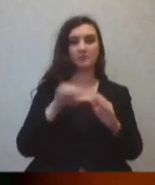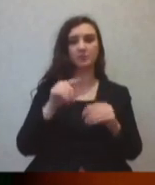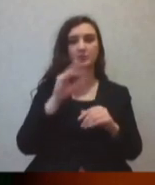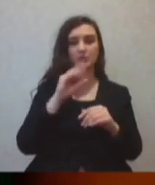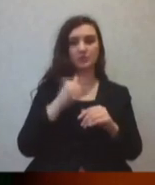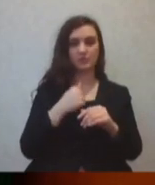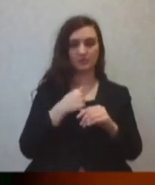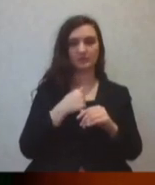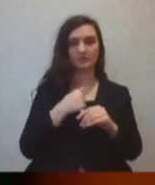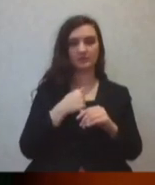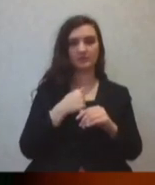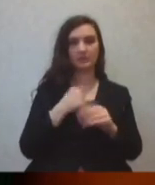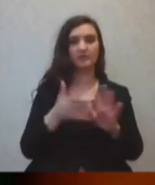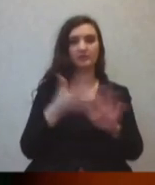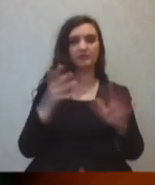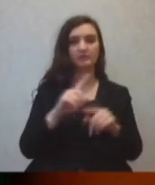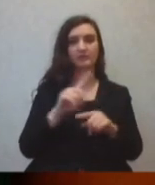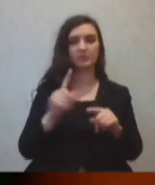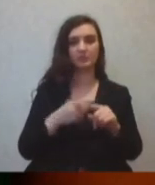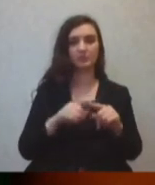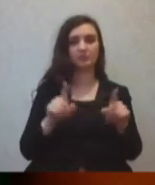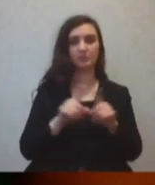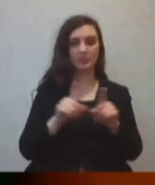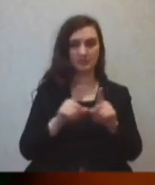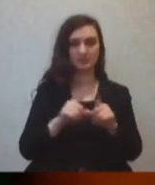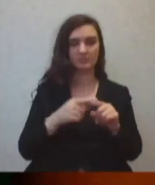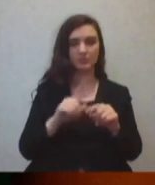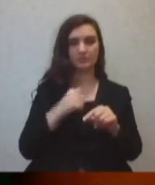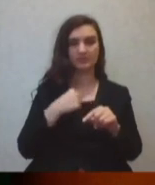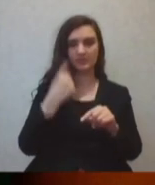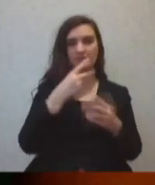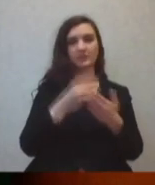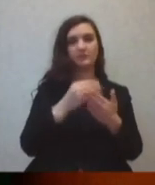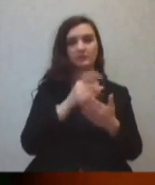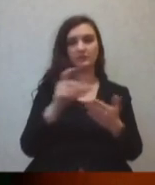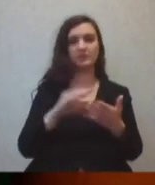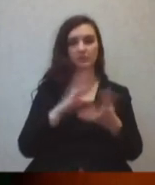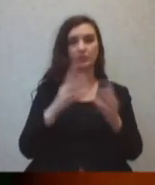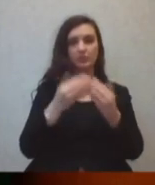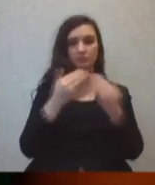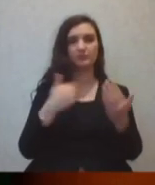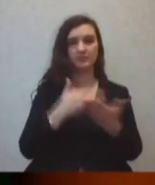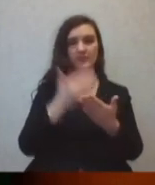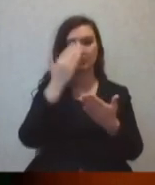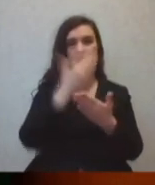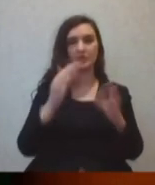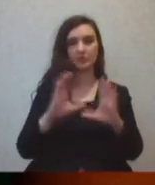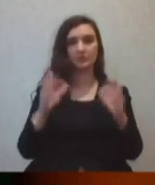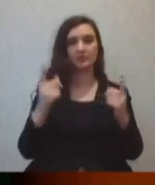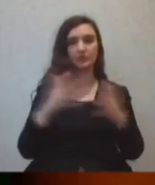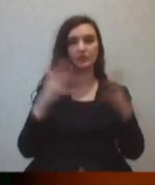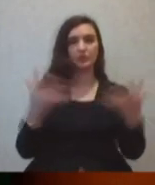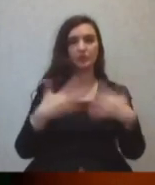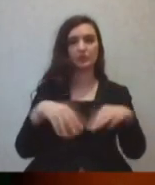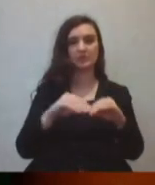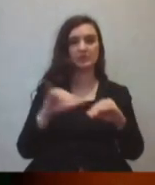ჩვენ აღვიქვამთ იმას, რომ მიუხედავად იმისა, რომ ჩვენ ინდივიდები ვართ, საბოლოო ჯამში ჩვენ ვართ საზოგადოება, ერთი დიდი